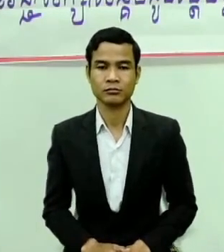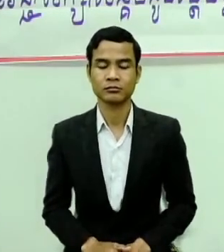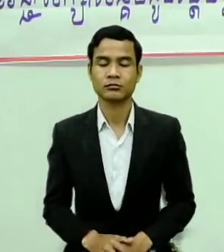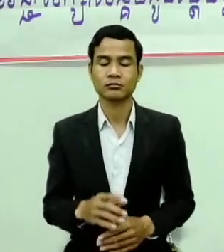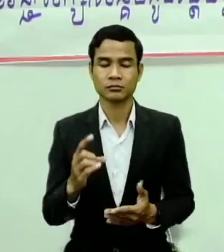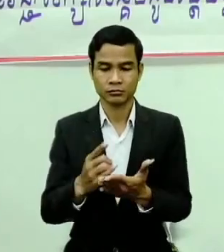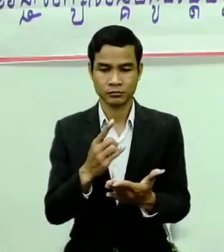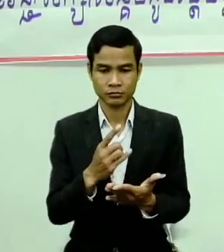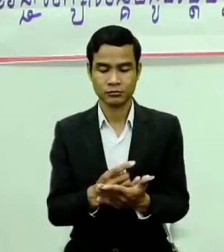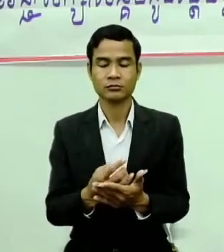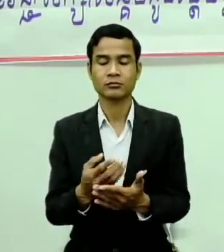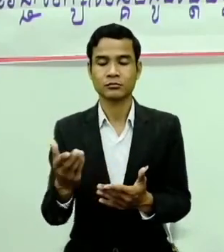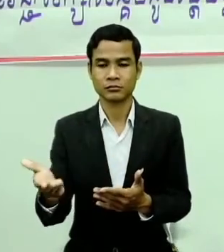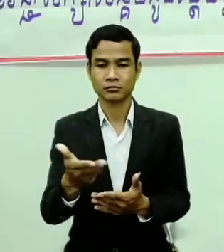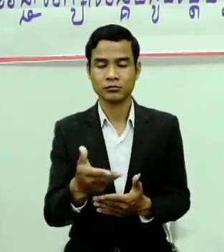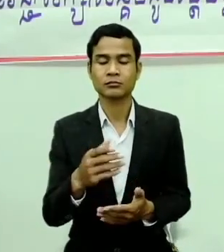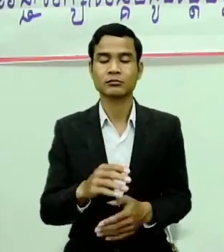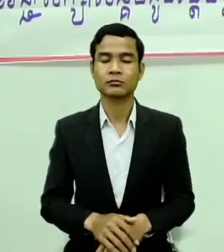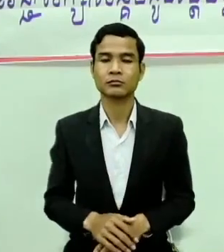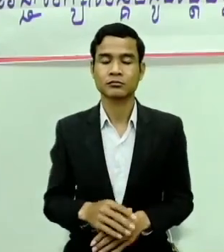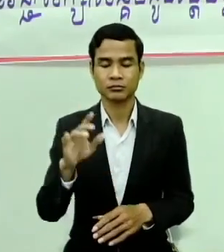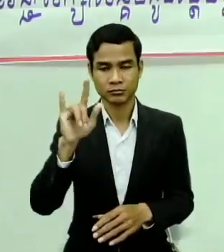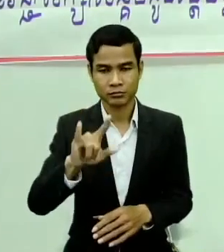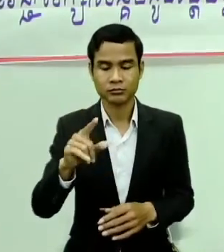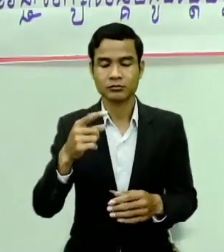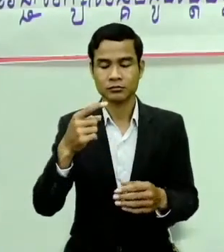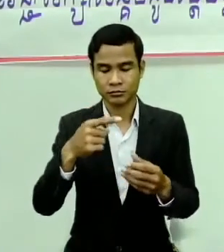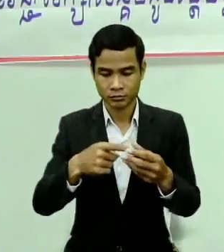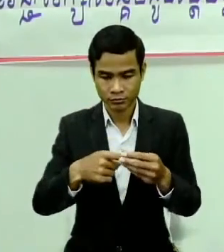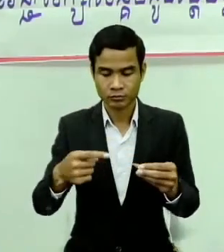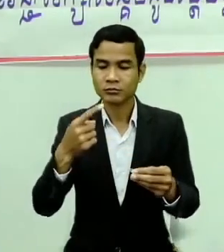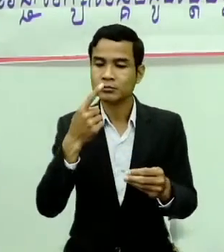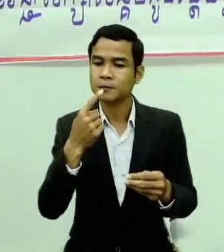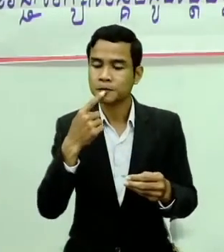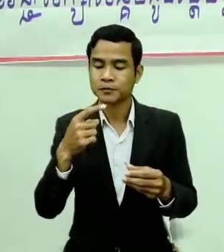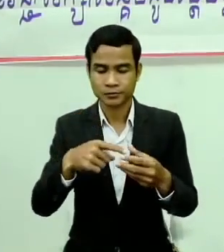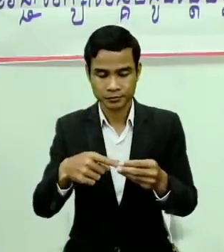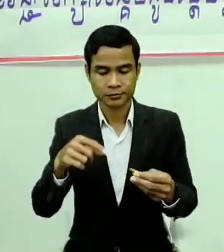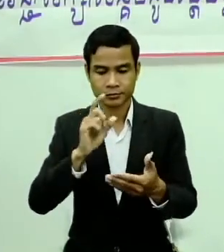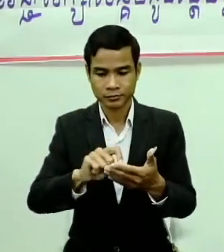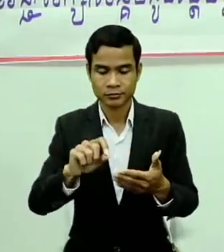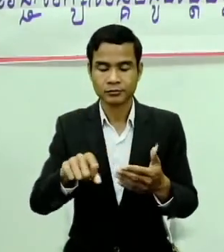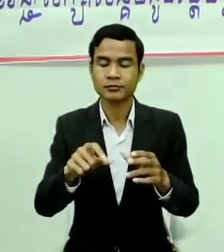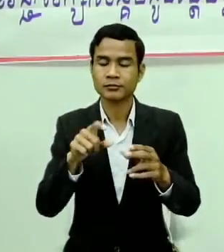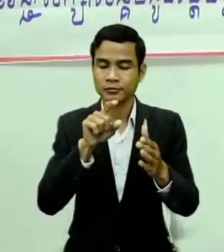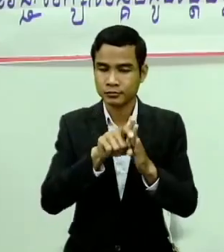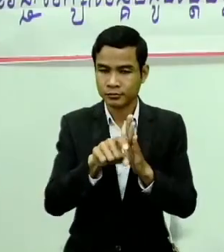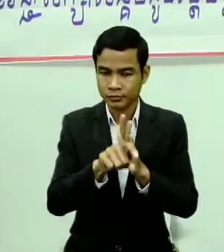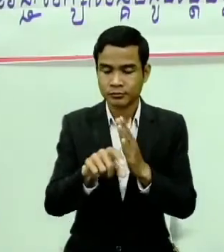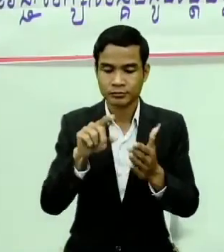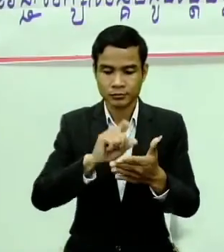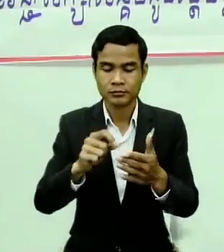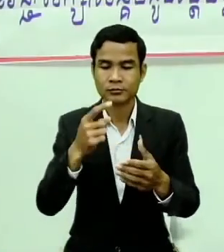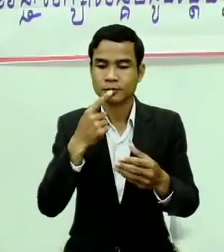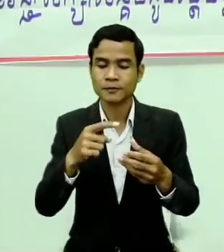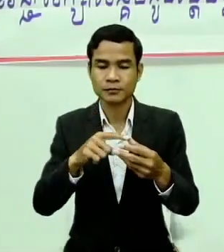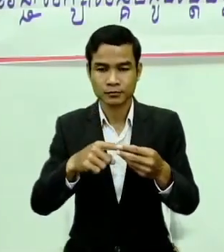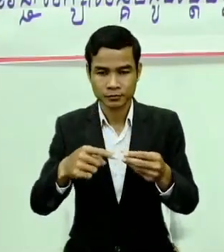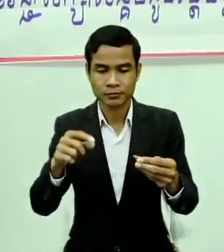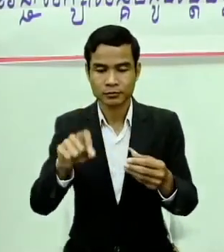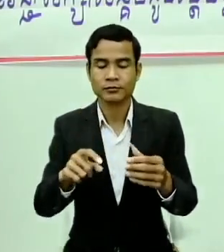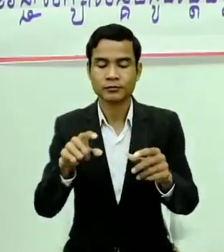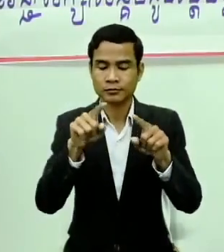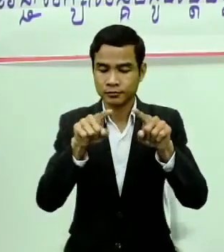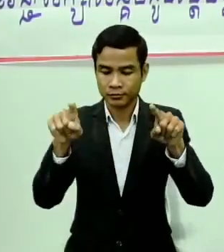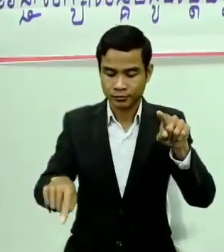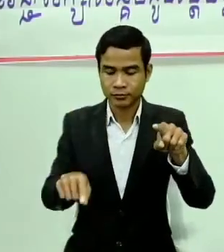Nếu không mê đi đi phong đá con ai trao chị bị cơ hòm ba nè con á. Chùm nón chương ấy con đặt xe chị bị cơ hòm á. Hay con cu sung chùm